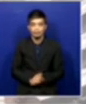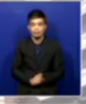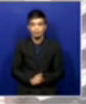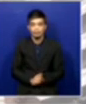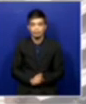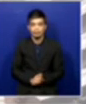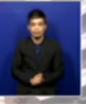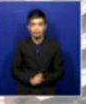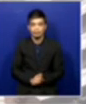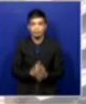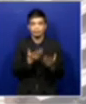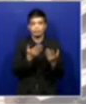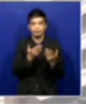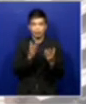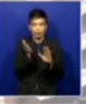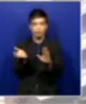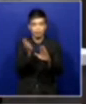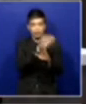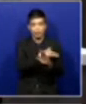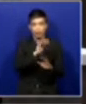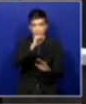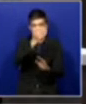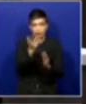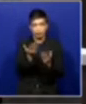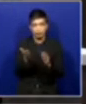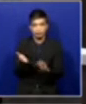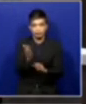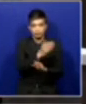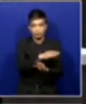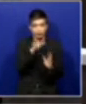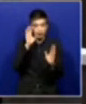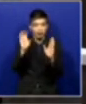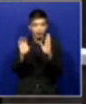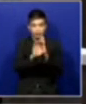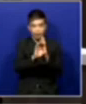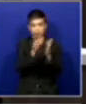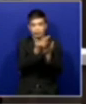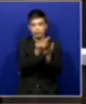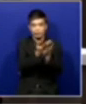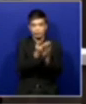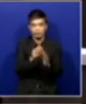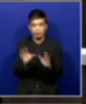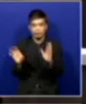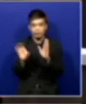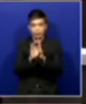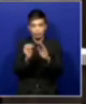พักไว้ก่อนก็ได้สไลด์นี้พักไว้ก่อนครับสไลด์ที่มีรูปงบประมาณ